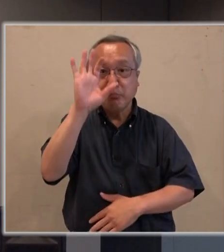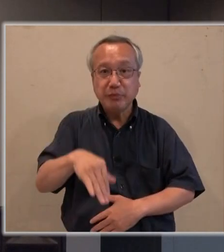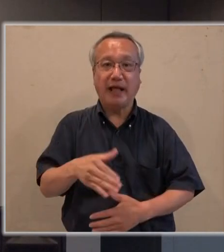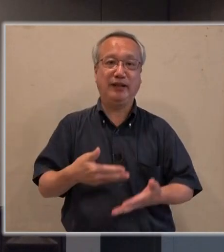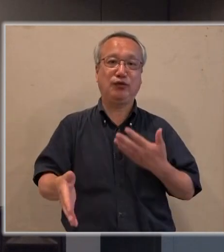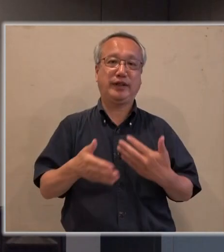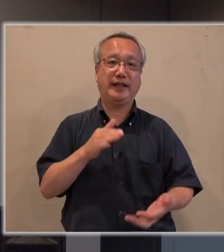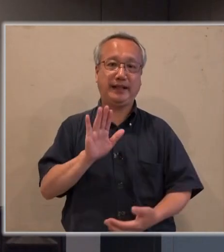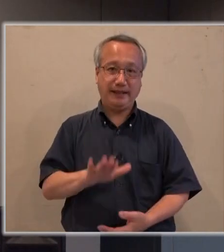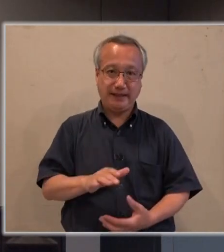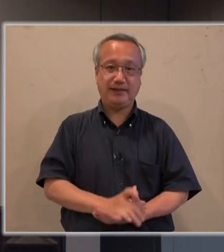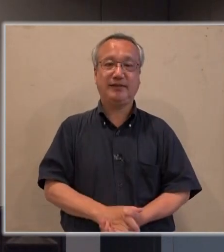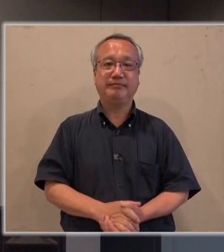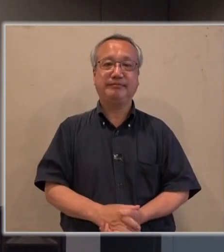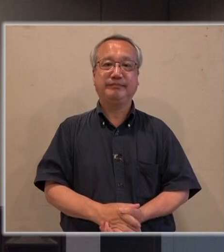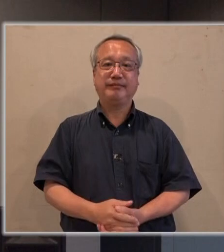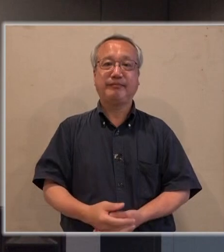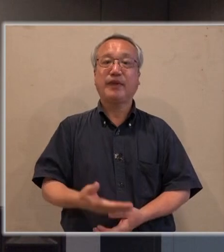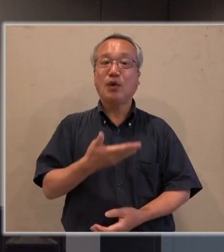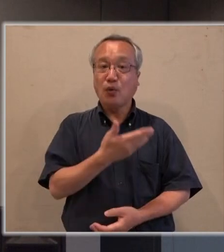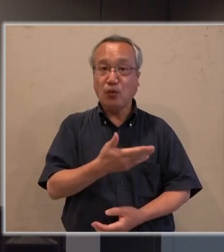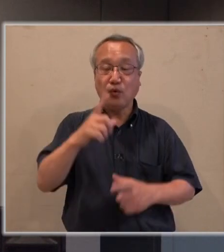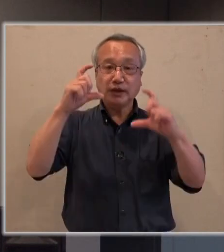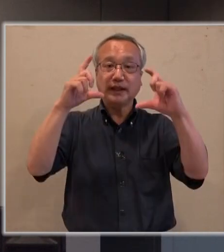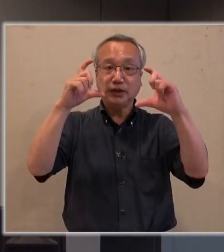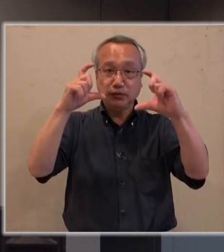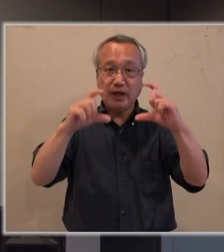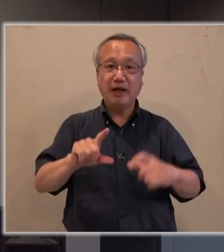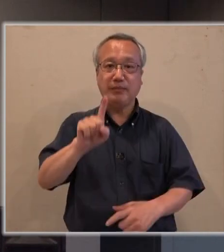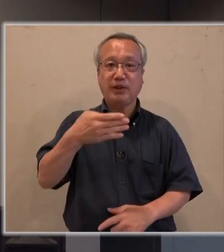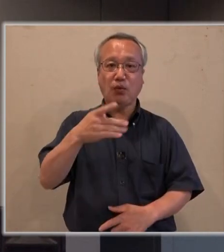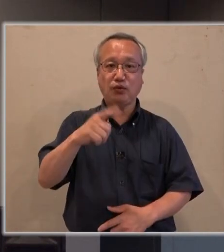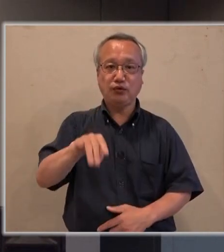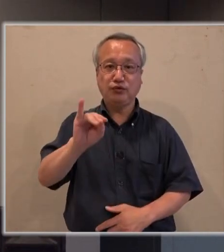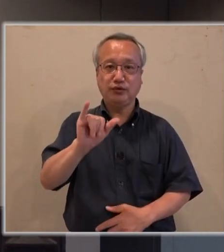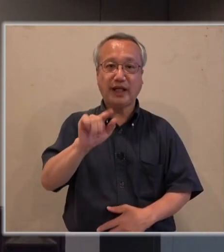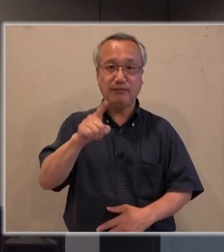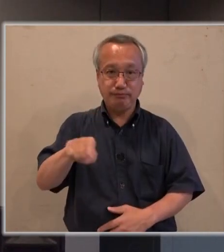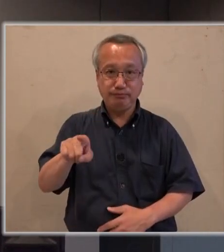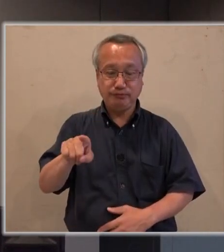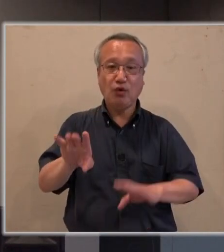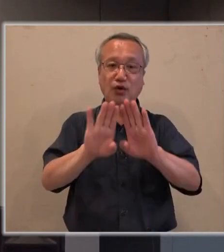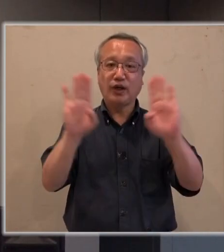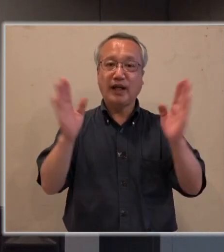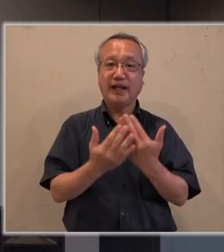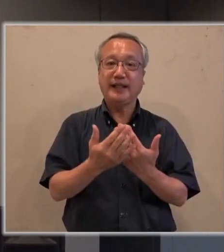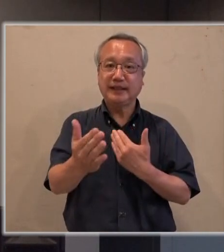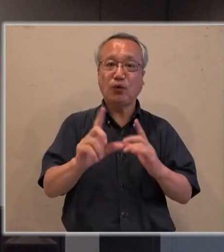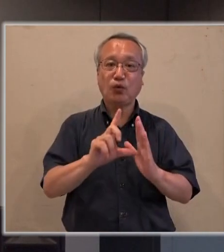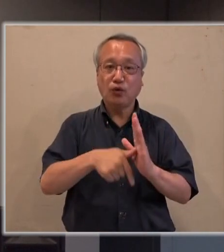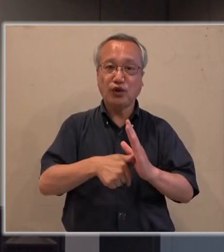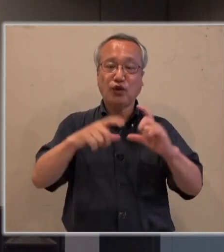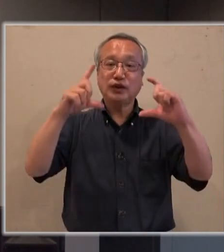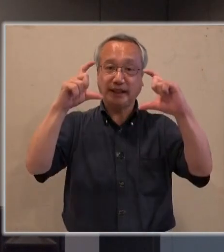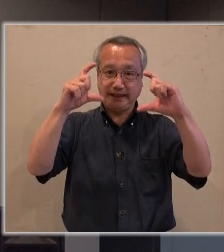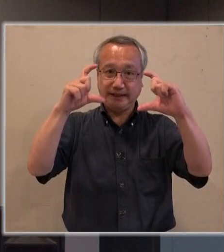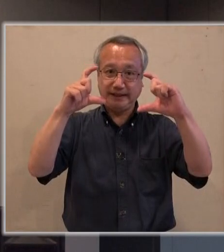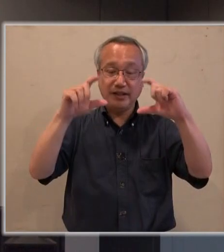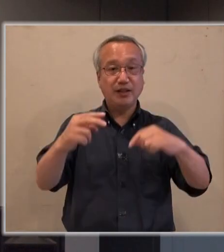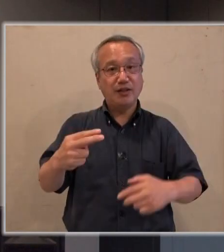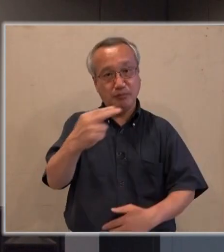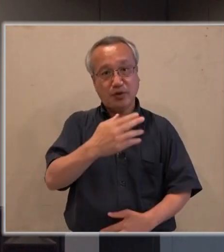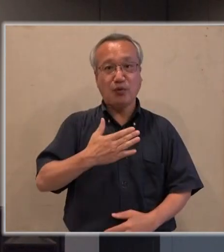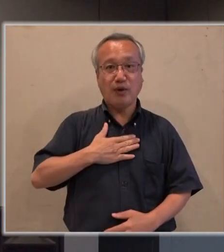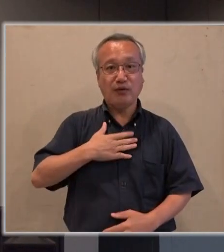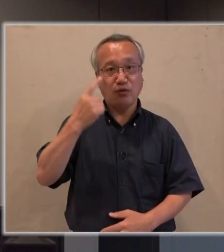です。この写真は、ピョンチャンのパラリンピックの開会式の時の写真なのですが、実は皆さん分かってい